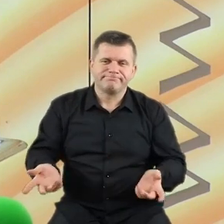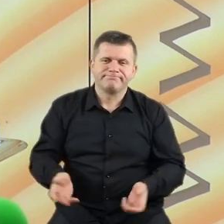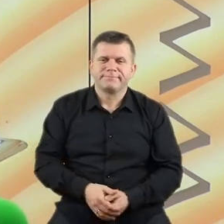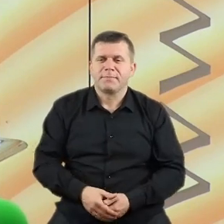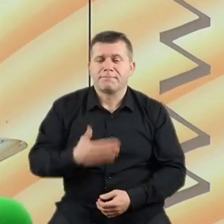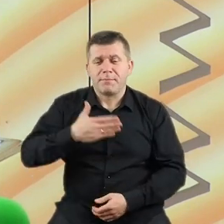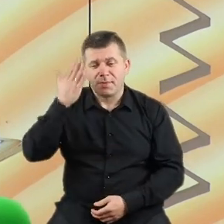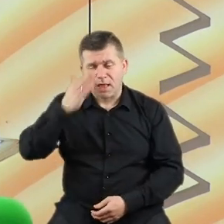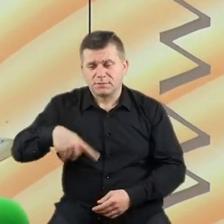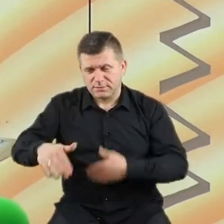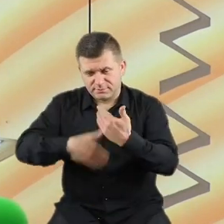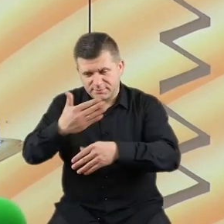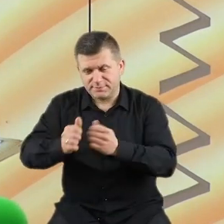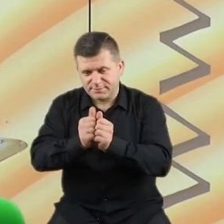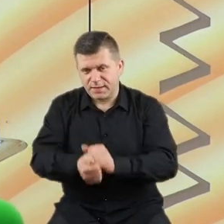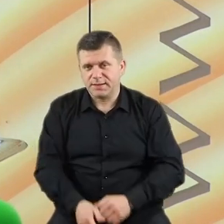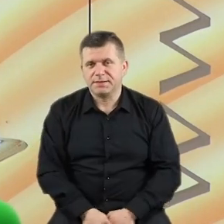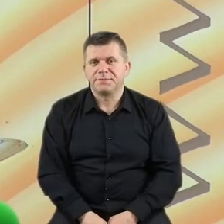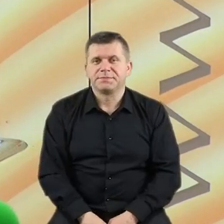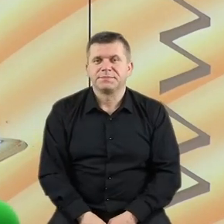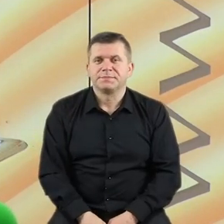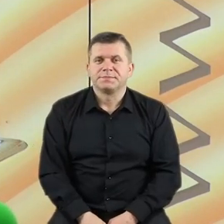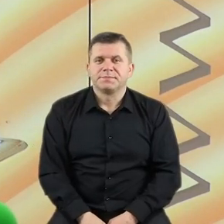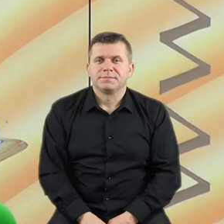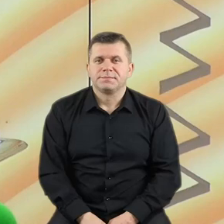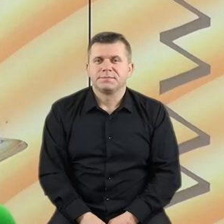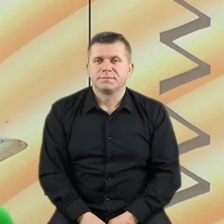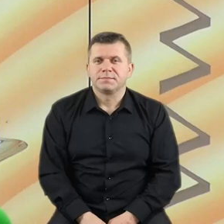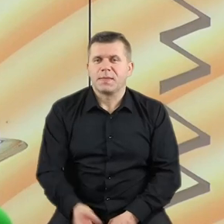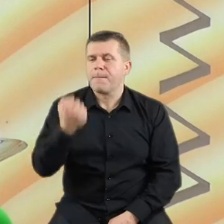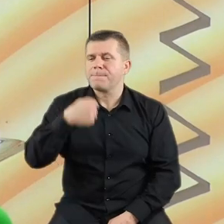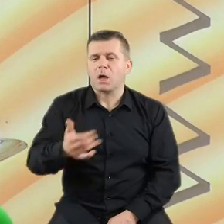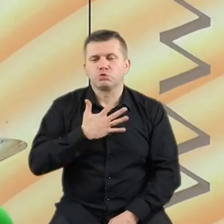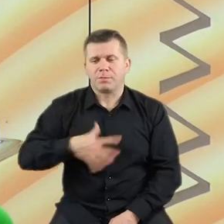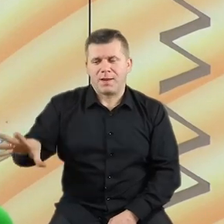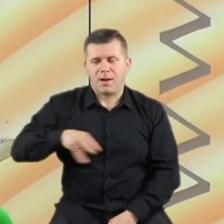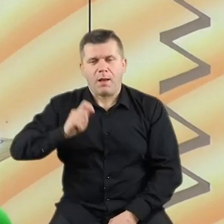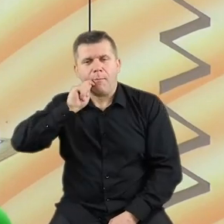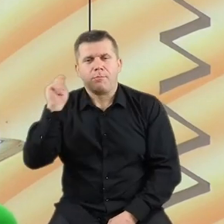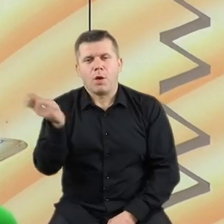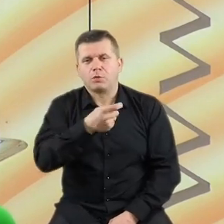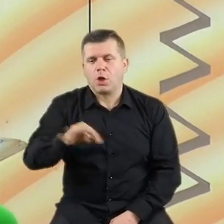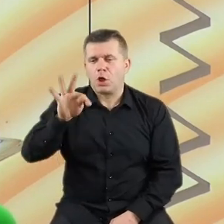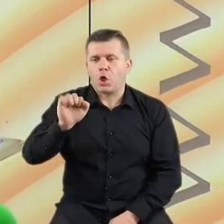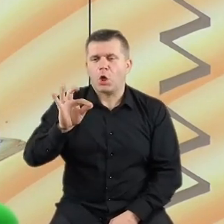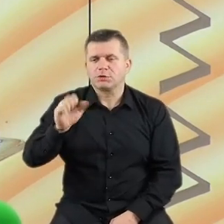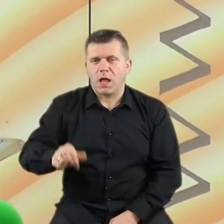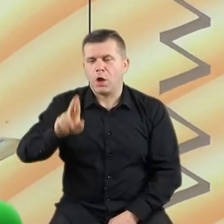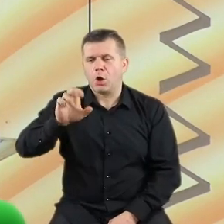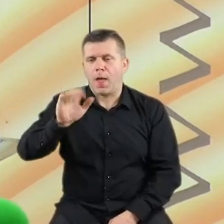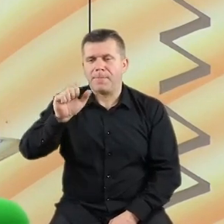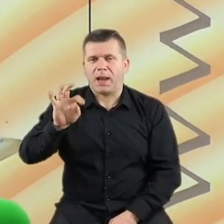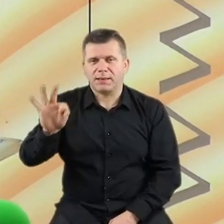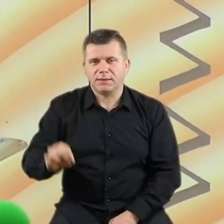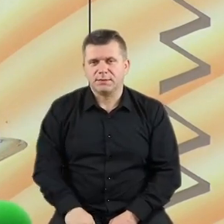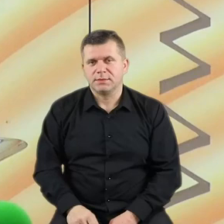szatanie. Mam nadzieję, że to przejdzie. Natomiast, wiesz co, po pierwsze bardzo lubię z nimi podróżować, z tą moją Tosią i z tym moim Robertem, więc